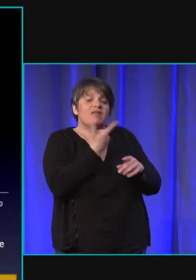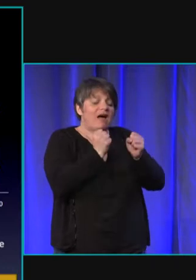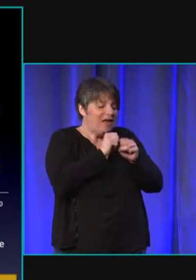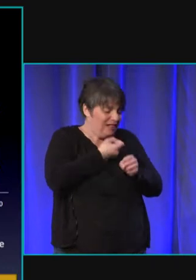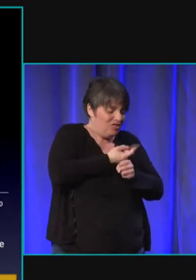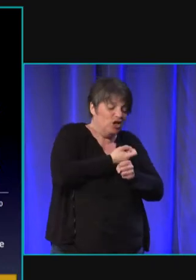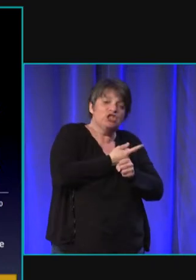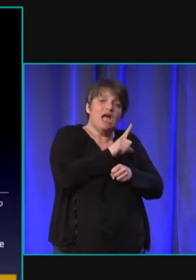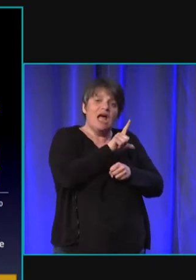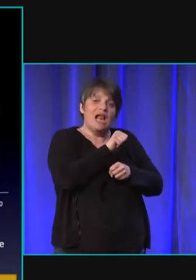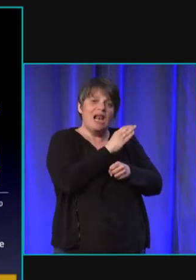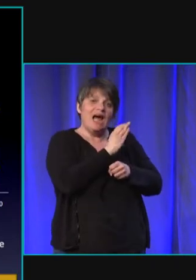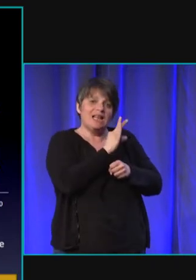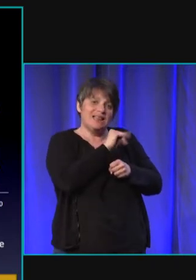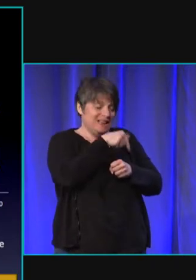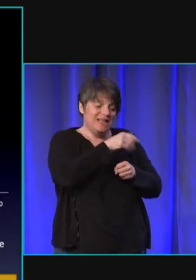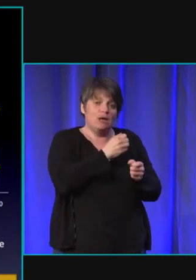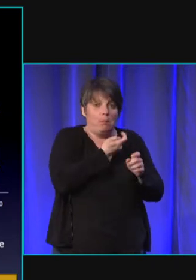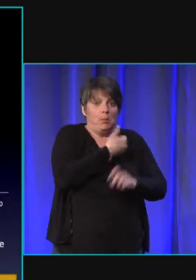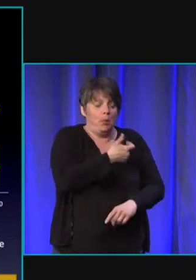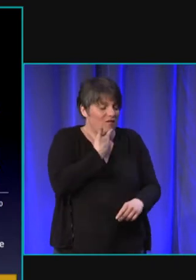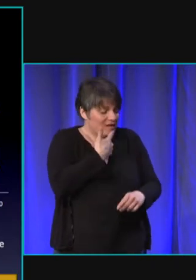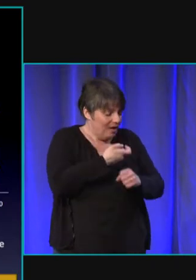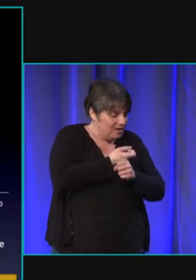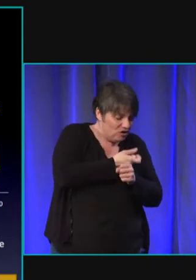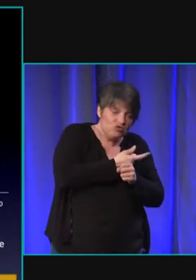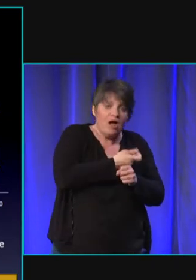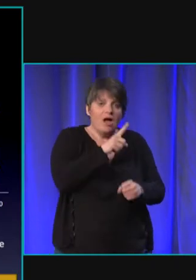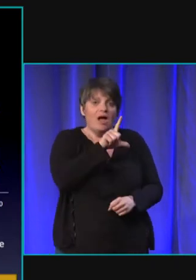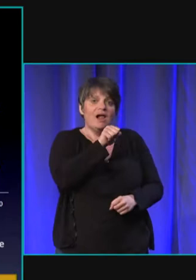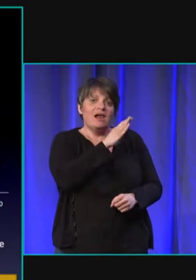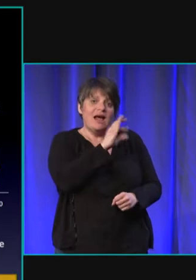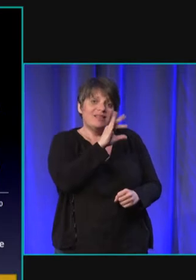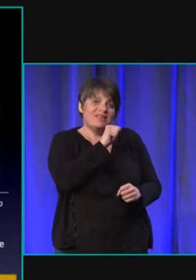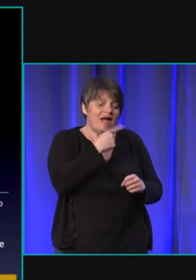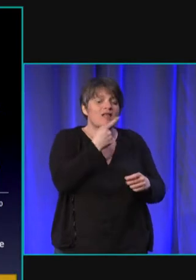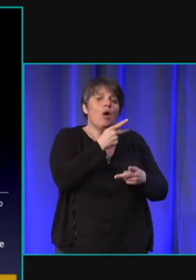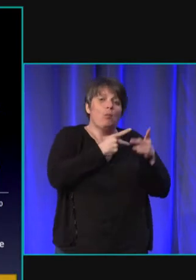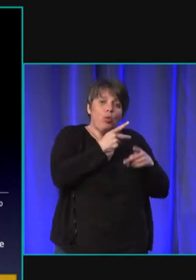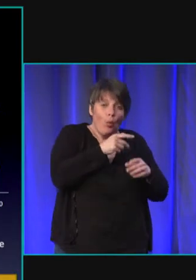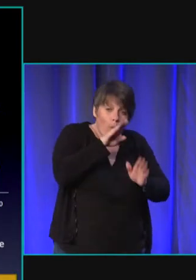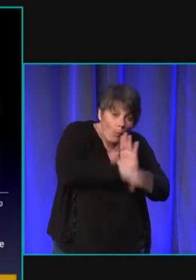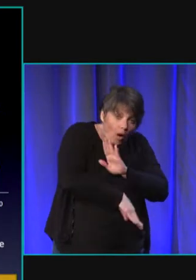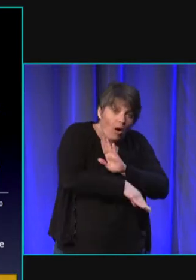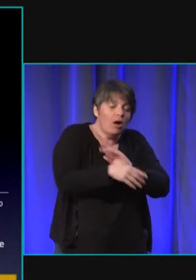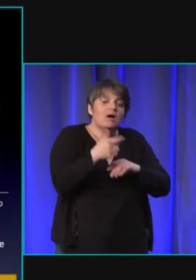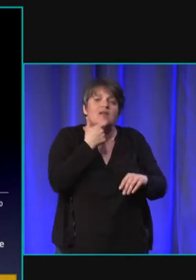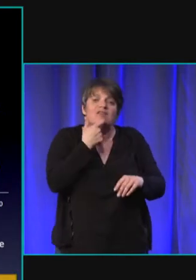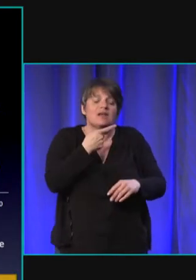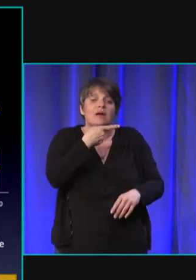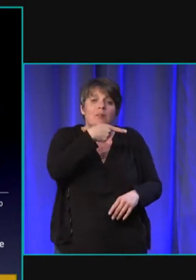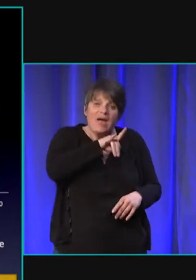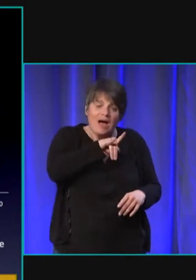donc ces enfants-là accumulent moins de déchets, moins de lactate et beaucoup moins de protons. Les enfants baissent beaucoup moins leur